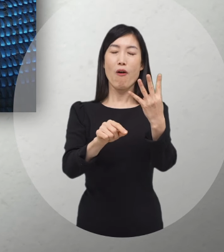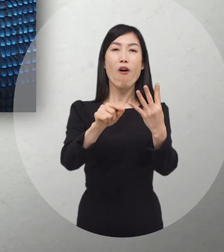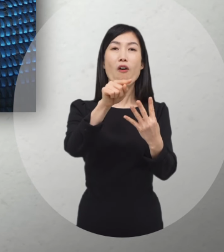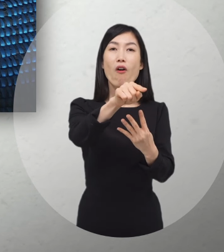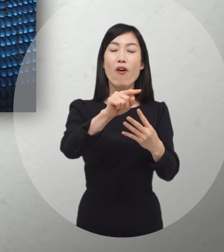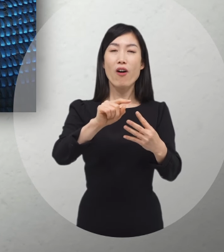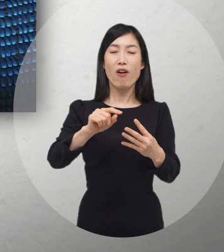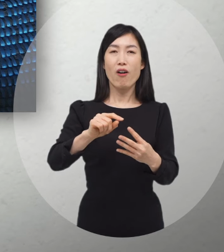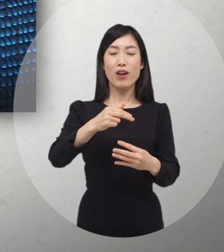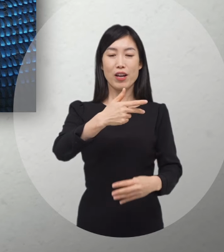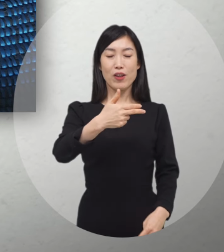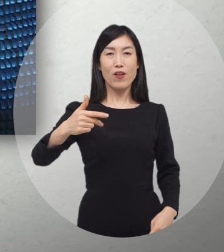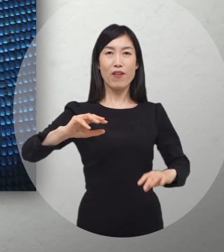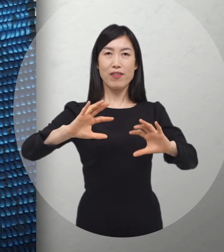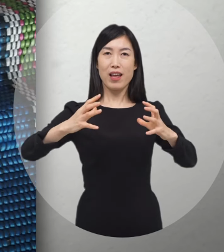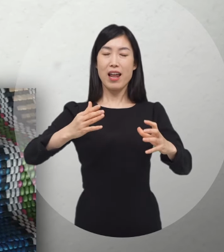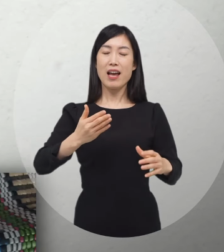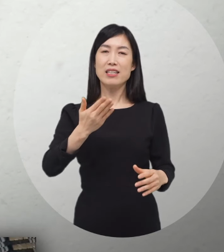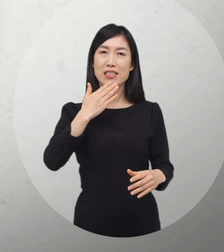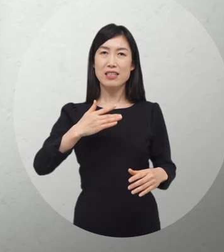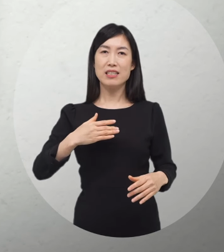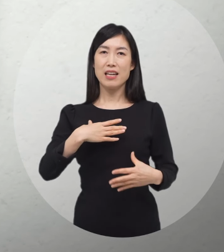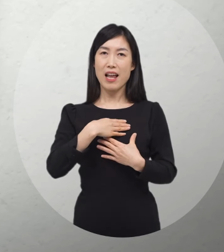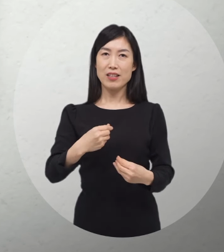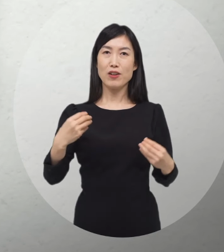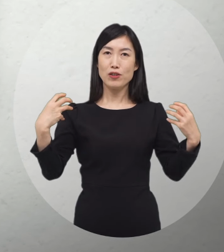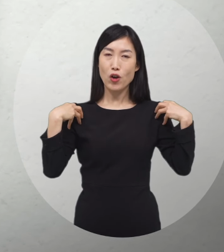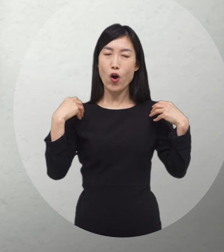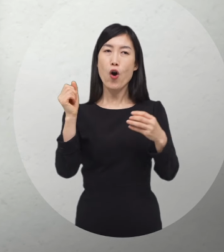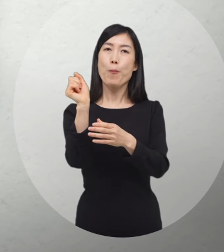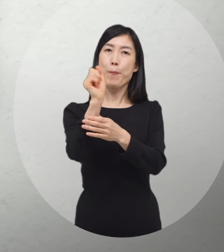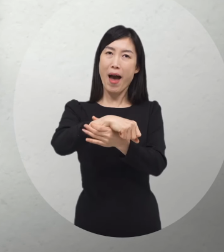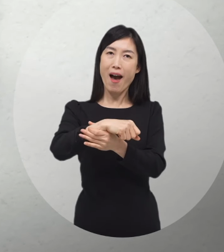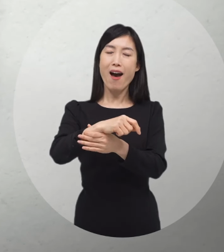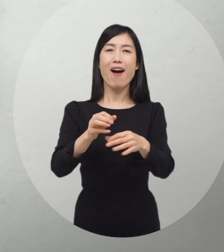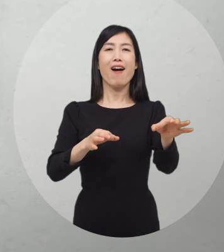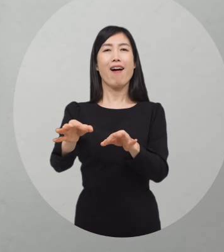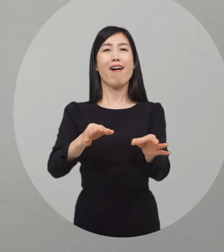승인받아 생산, 판매하는 성과를 이뤄냈습니다.